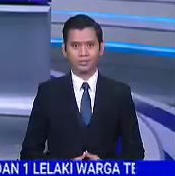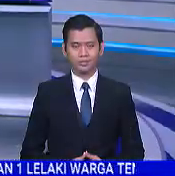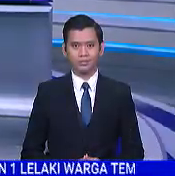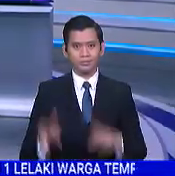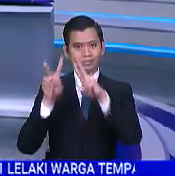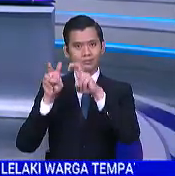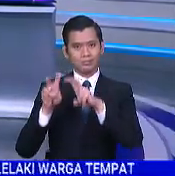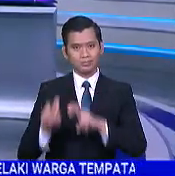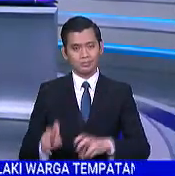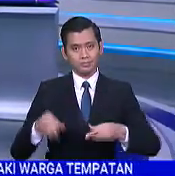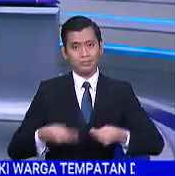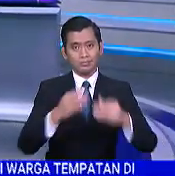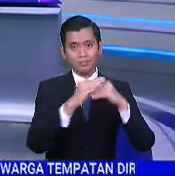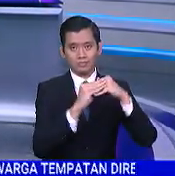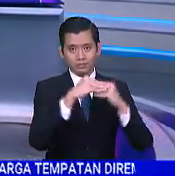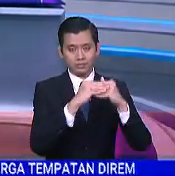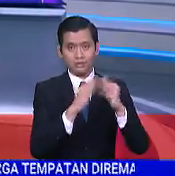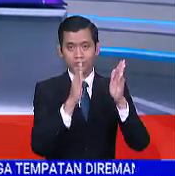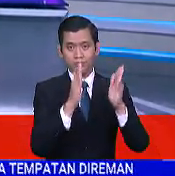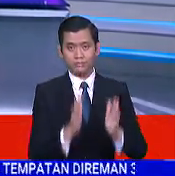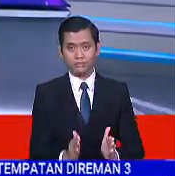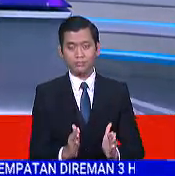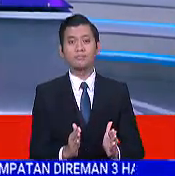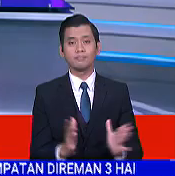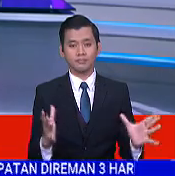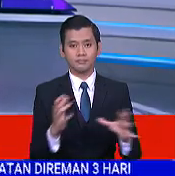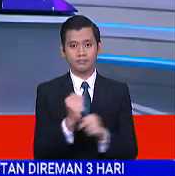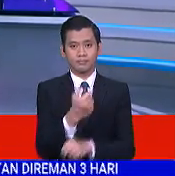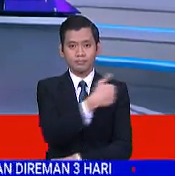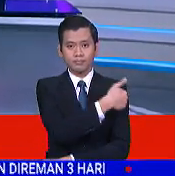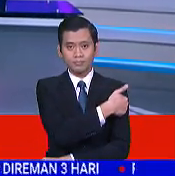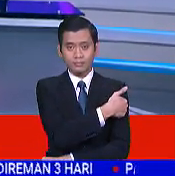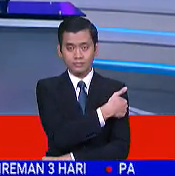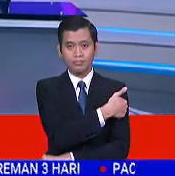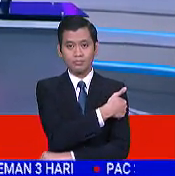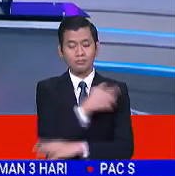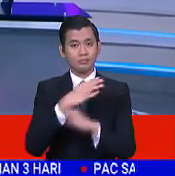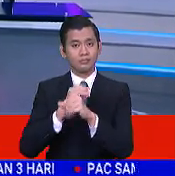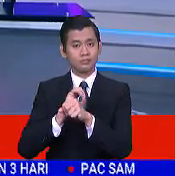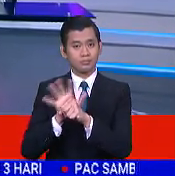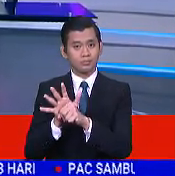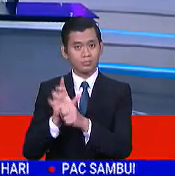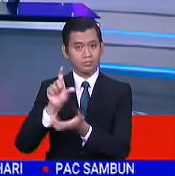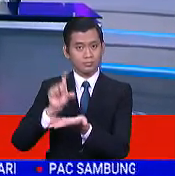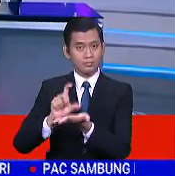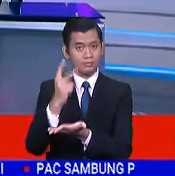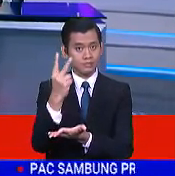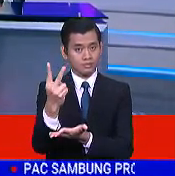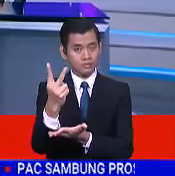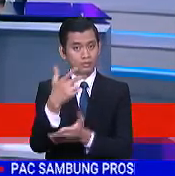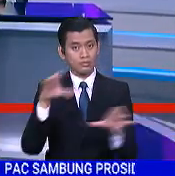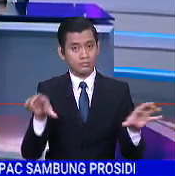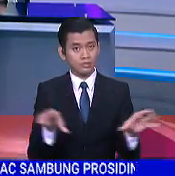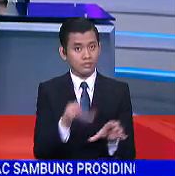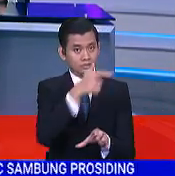kajian untuk memberikan kelonggaran kepada individu yang memperoleh suntikan imunisasi lengkap dibuat bersandarkan beberapa